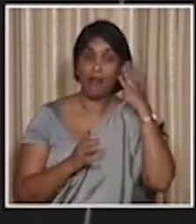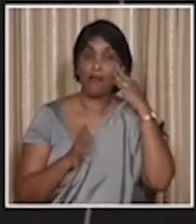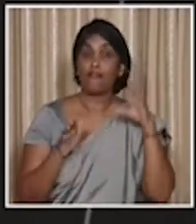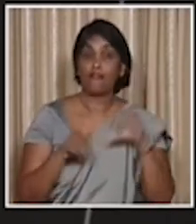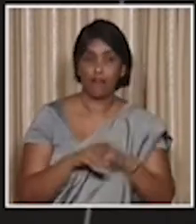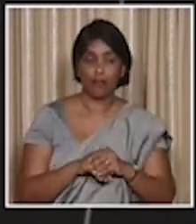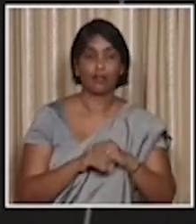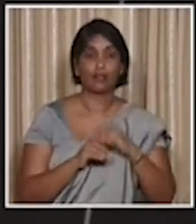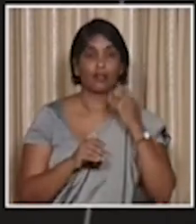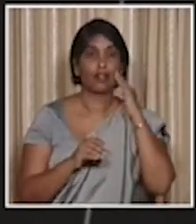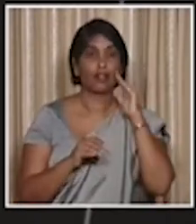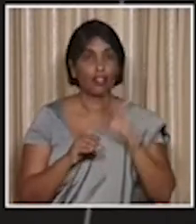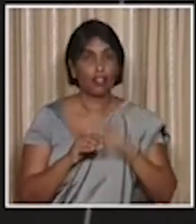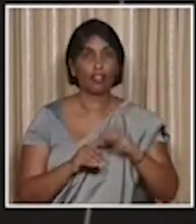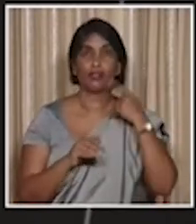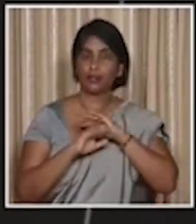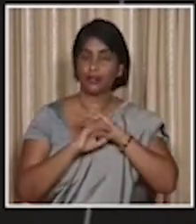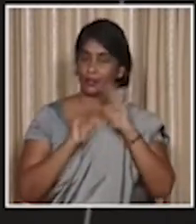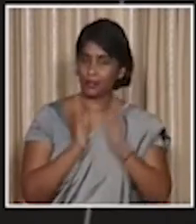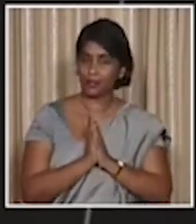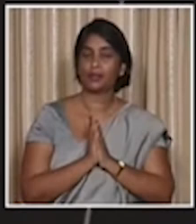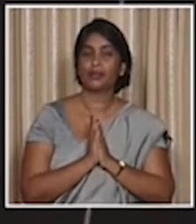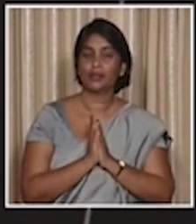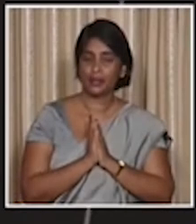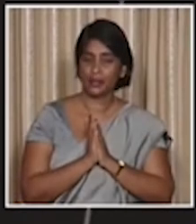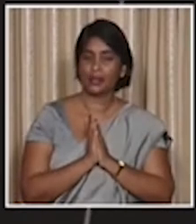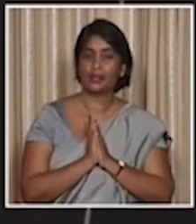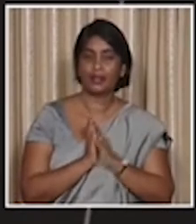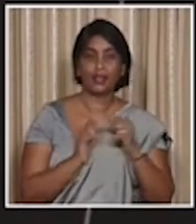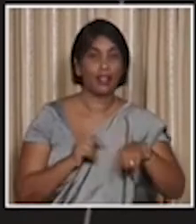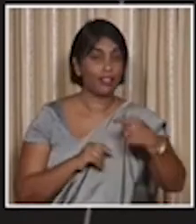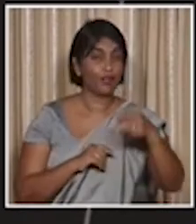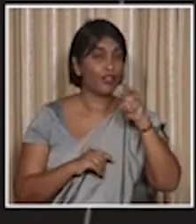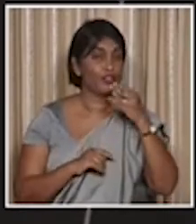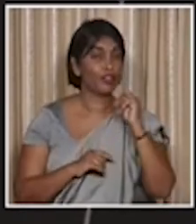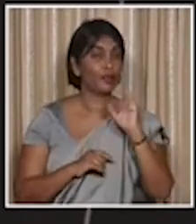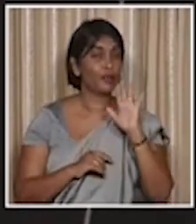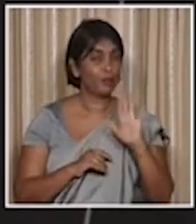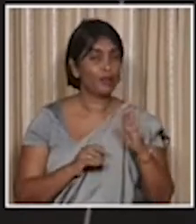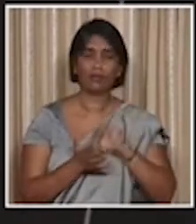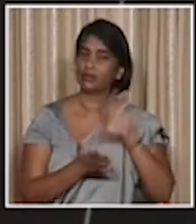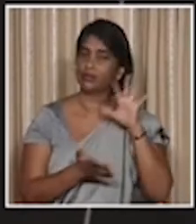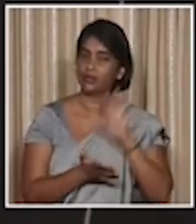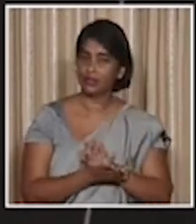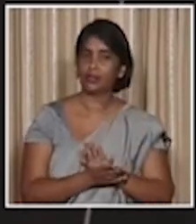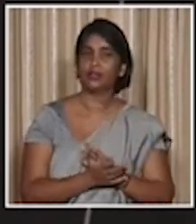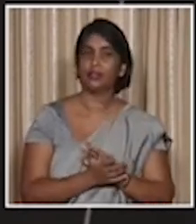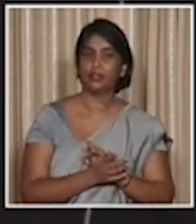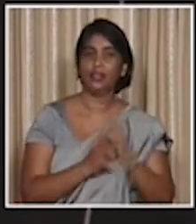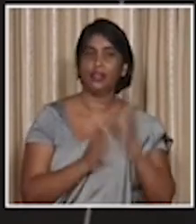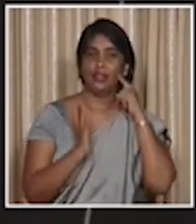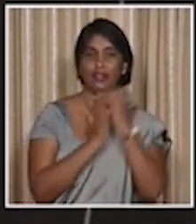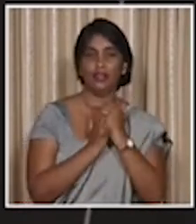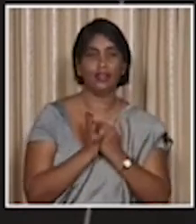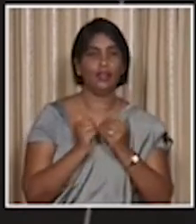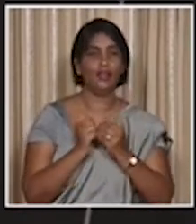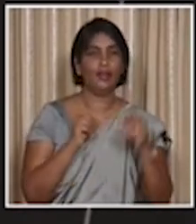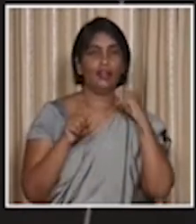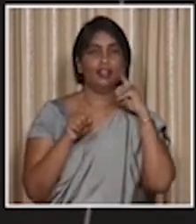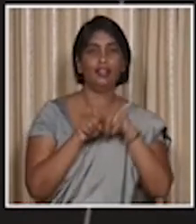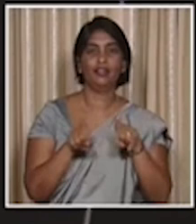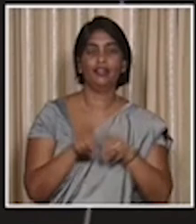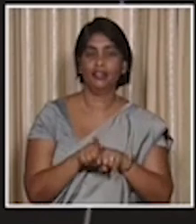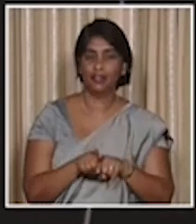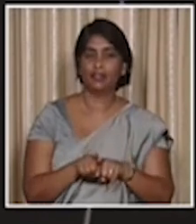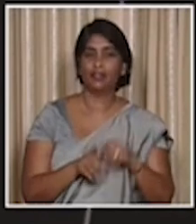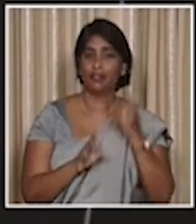බිරිඳ තමන්ගේ සහෝදරි තමන්ගේ දියණිය මේ දවස් 365ම අපි වෙන් කර යුතුයි මොකද මේ දවස් 365 මේ